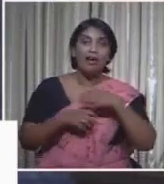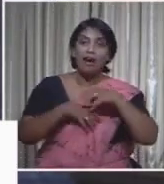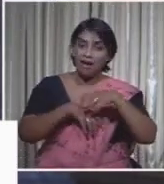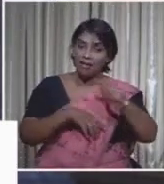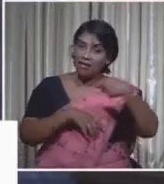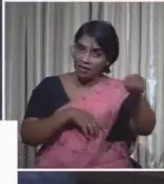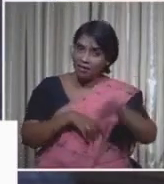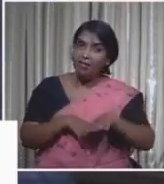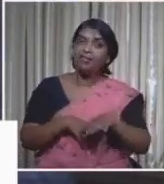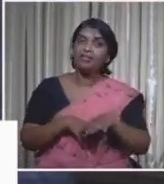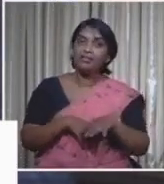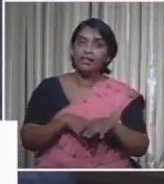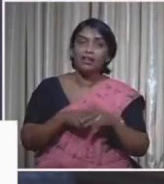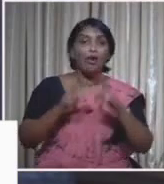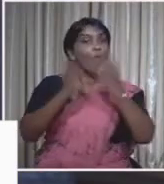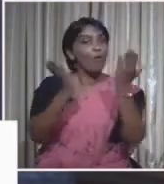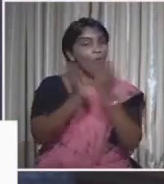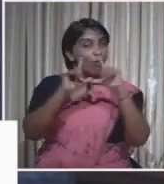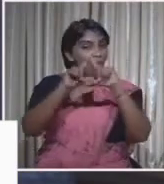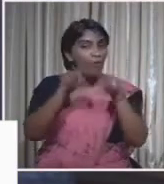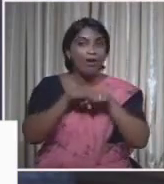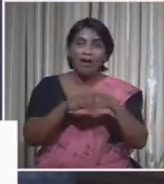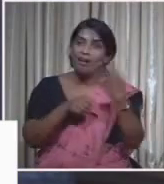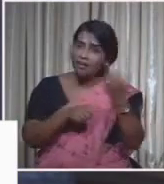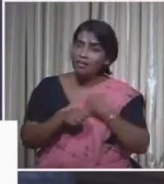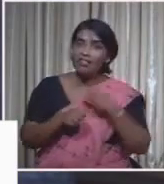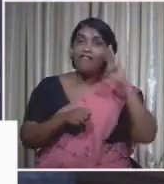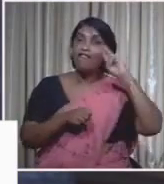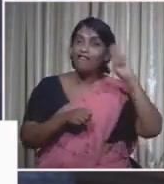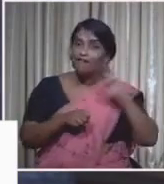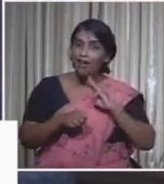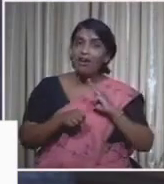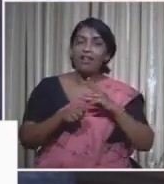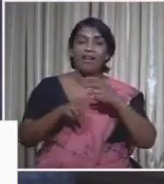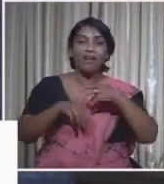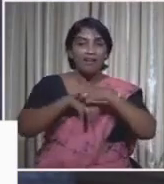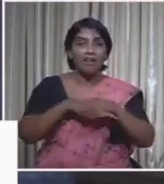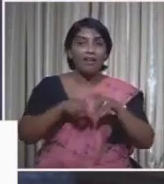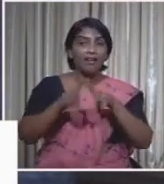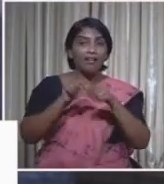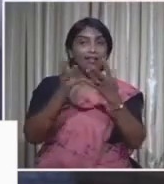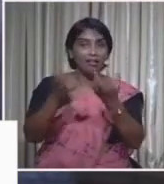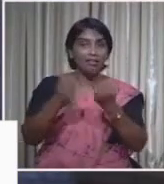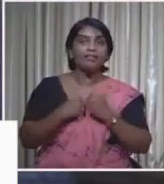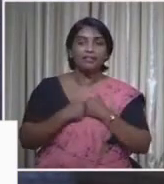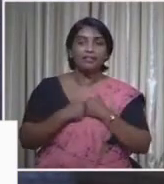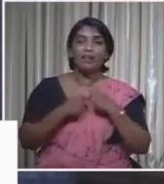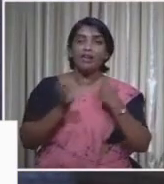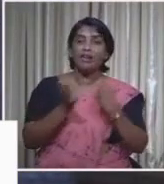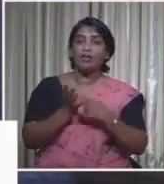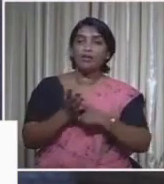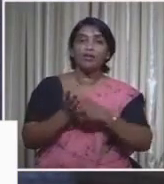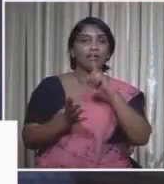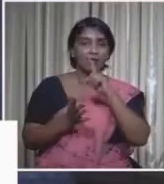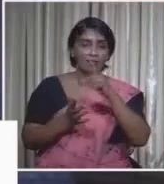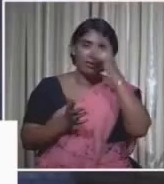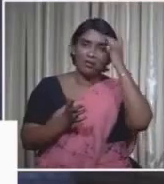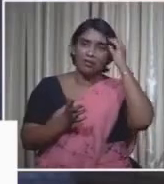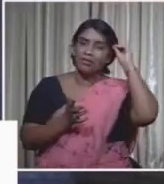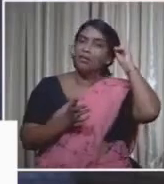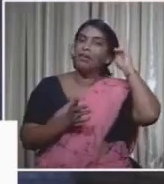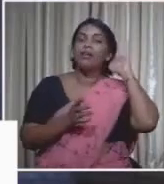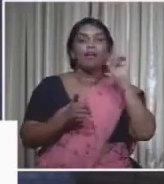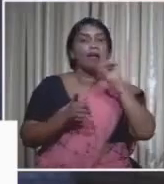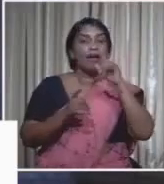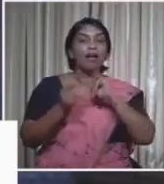ගත්තද පලා ගත්තද වම්බටු ගහල පලා ගත්තද කියලා රෝහිණී කවිරත් අහනවා. ගින් අහන්න සජිත්